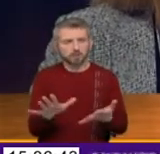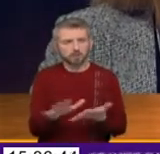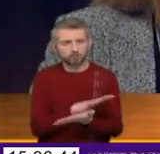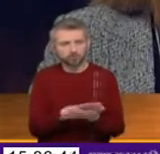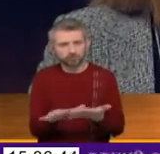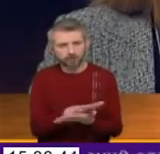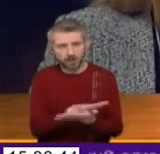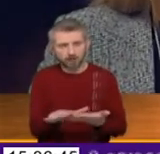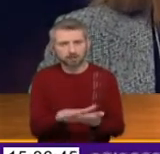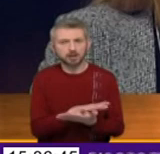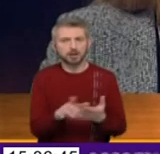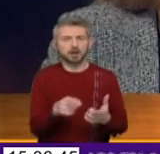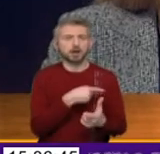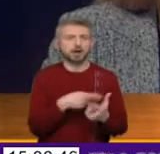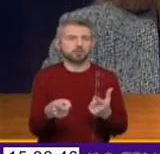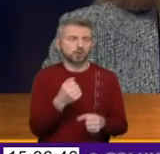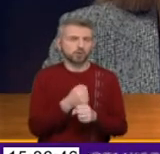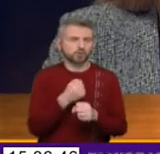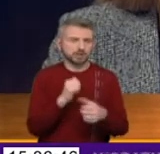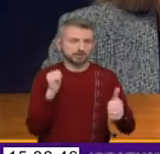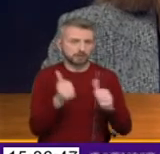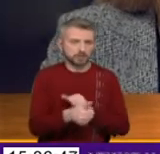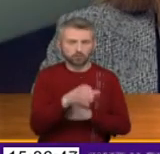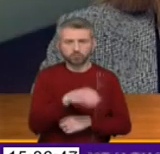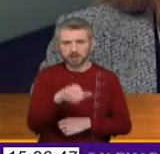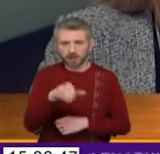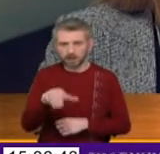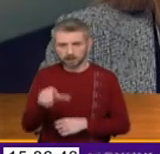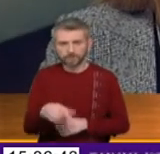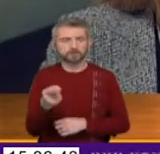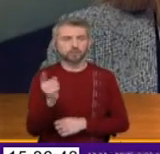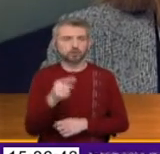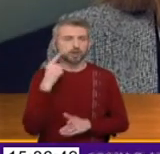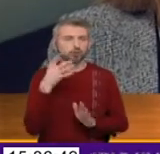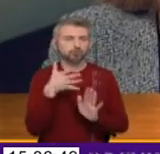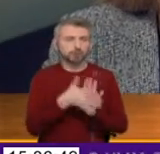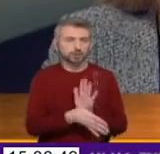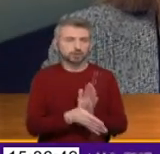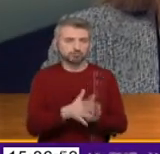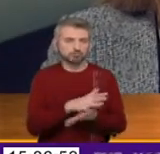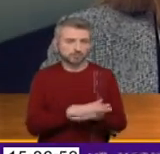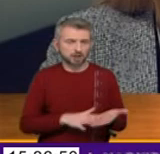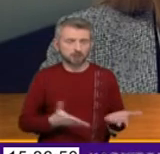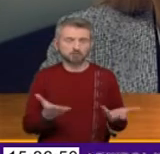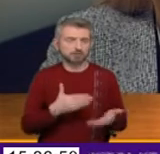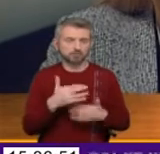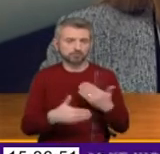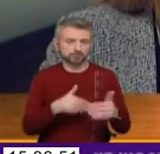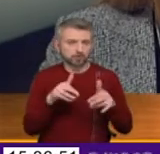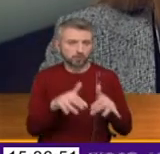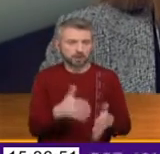прочищати або зробити заміну батарей, угу. І тоді вже розуміти далі якісь кроки. Якщо